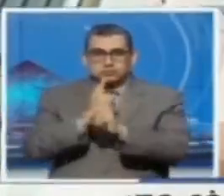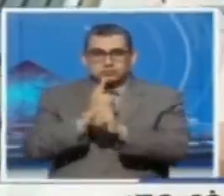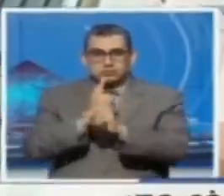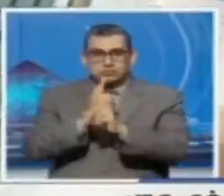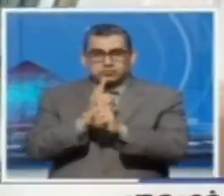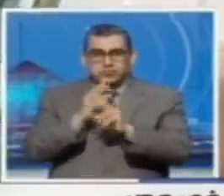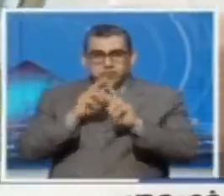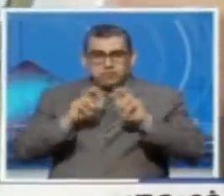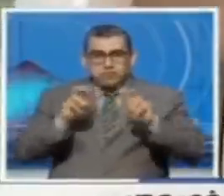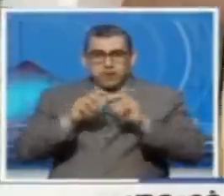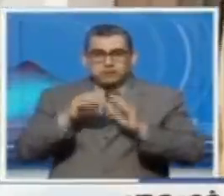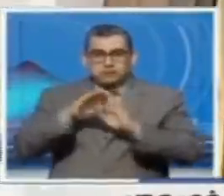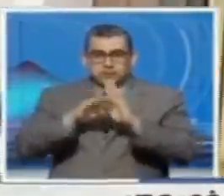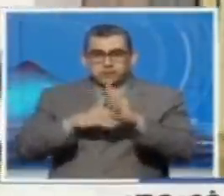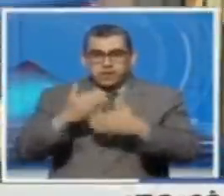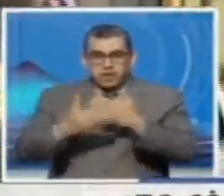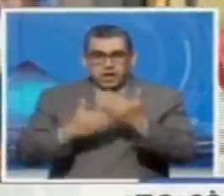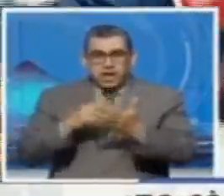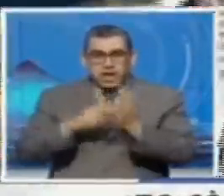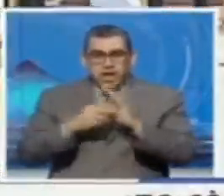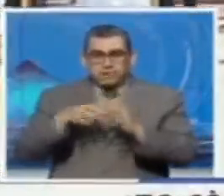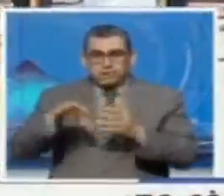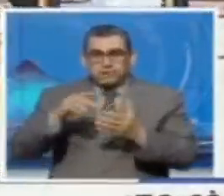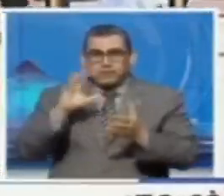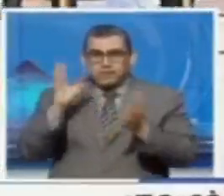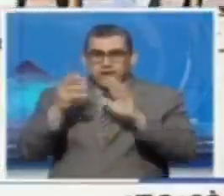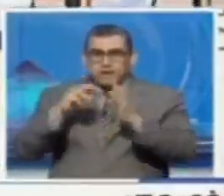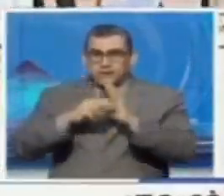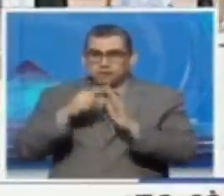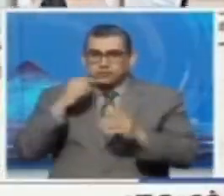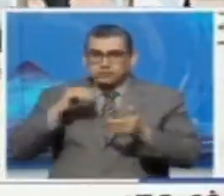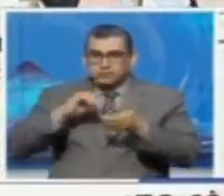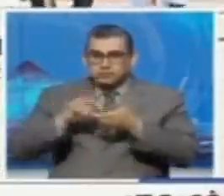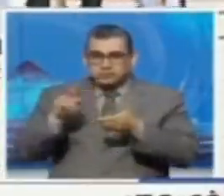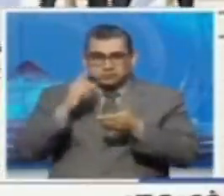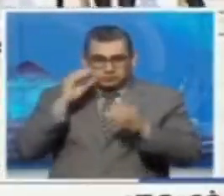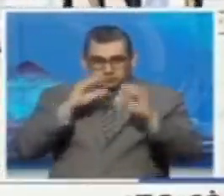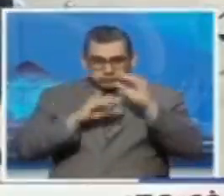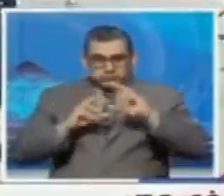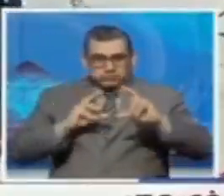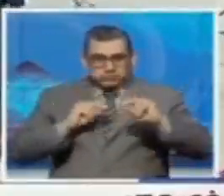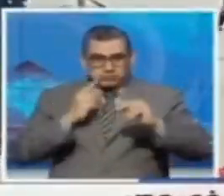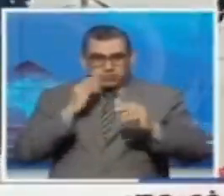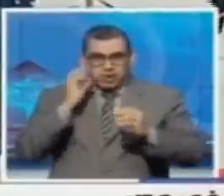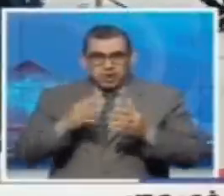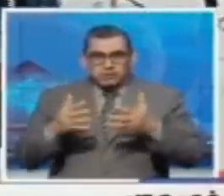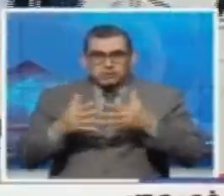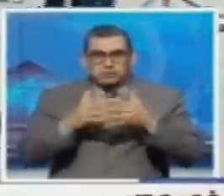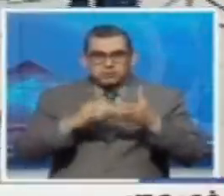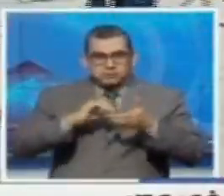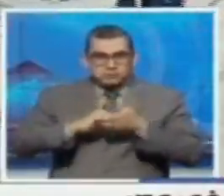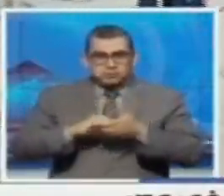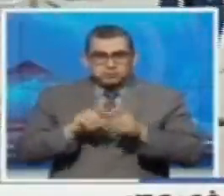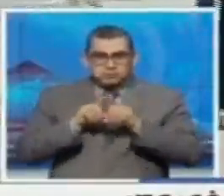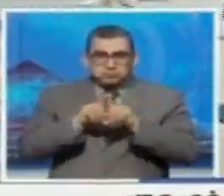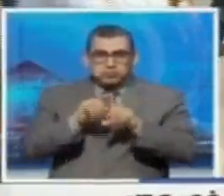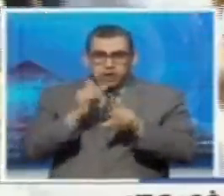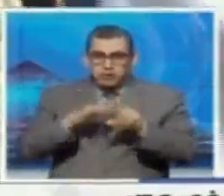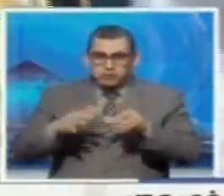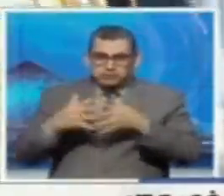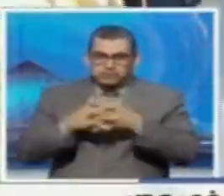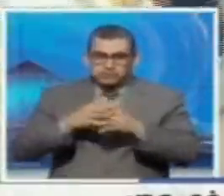بحث تطورات الأوضاع الإقليمية، حيث توافق الزعيمان بشأن ضرورة تكاتف وتضافر جهود الدول